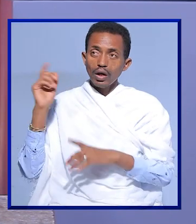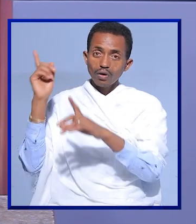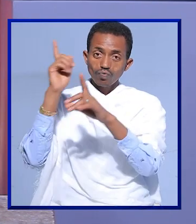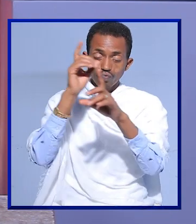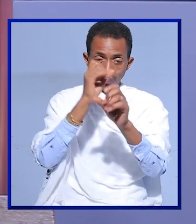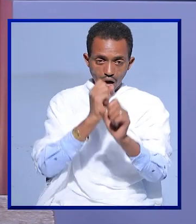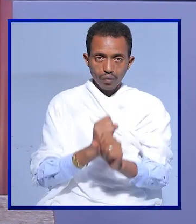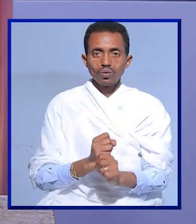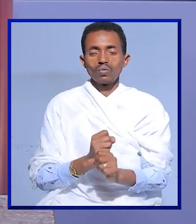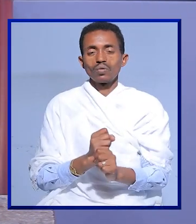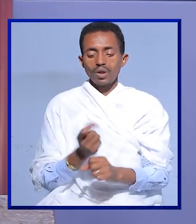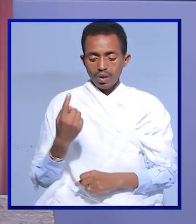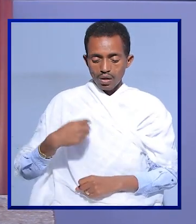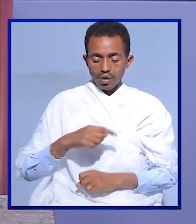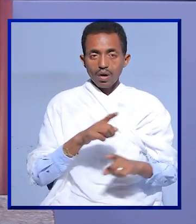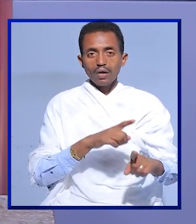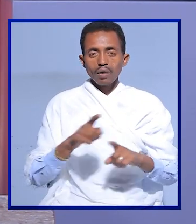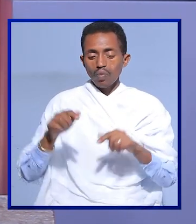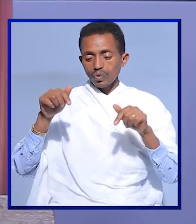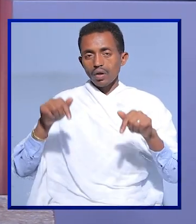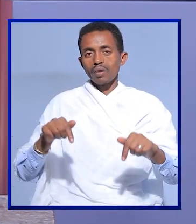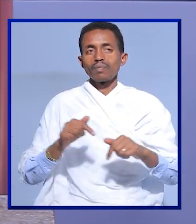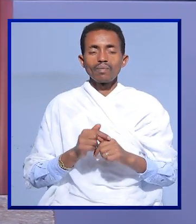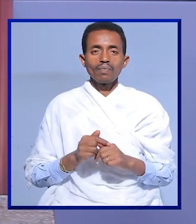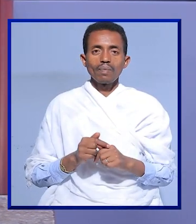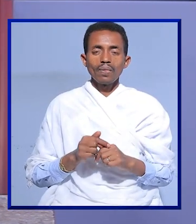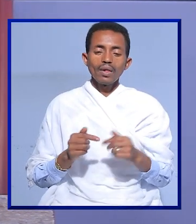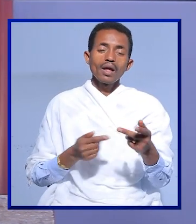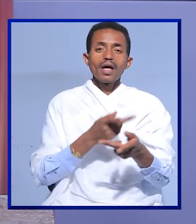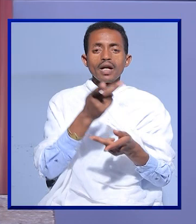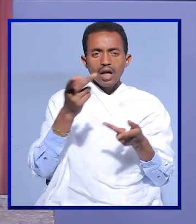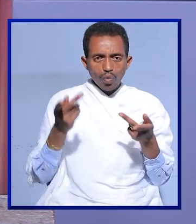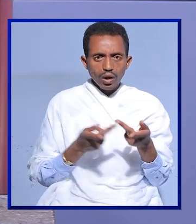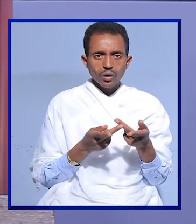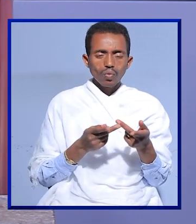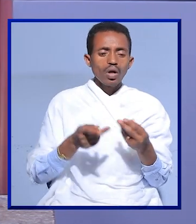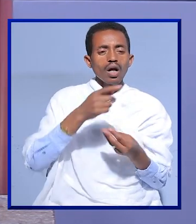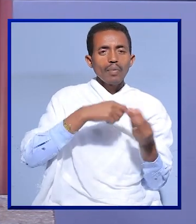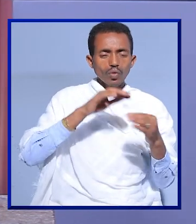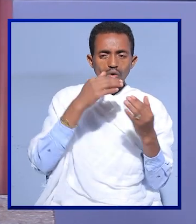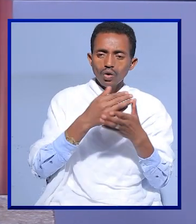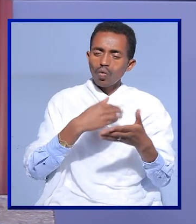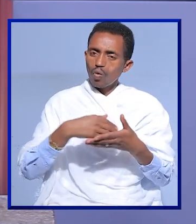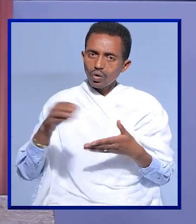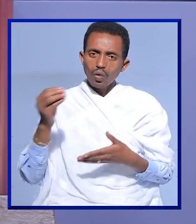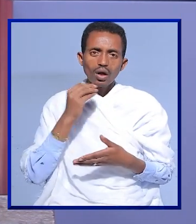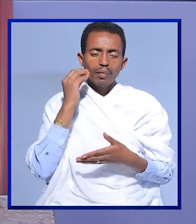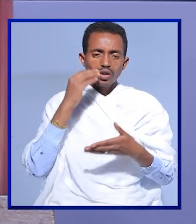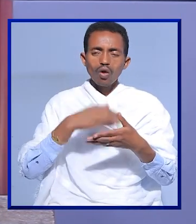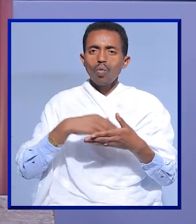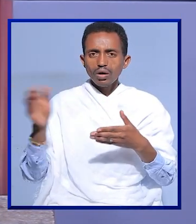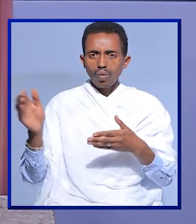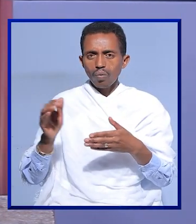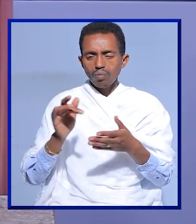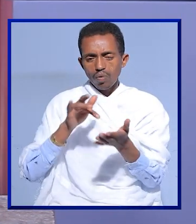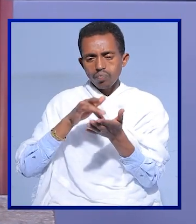ከሄዱ እኛ ደግሞ ዛሬ ከቀያቸው ተፈናቅለው ከቤታቸው ወጥተው